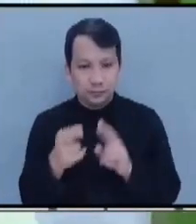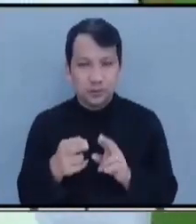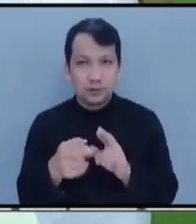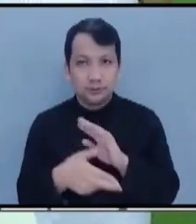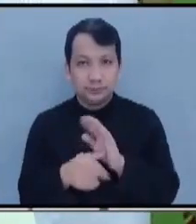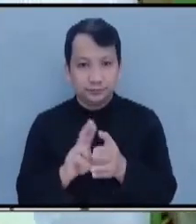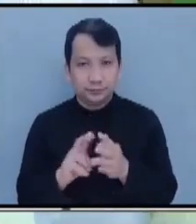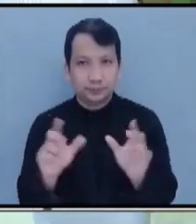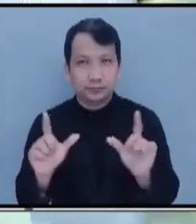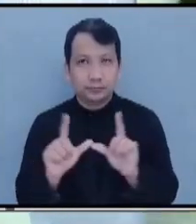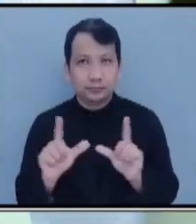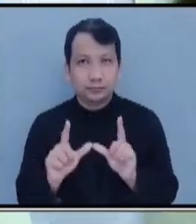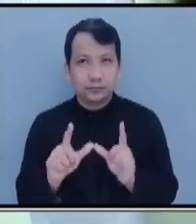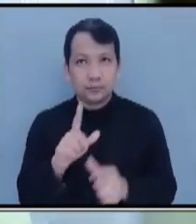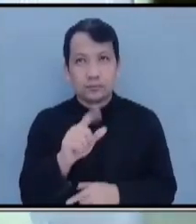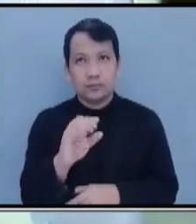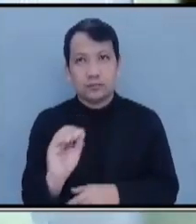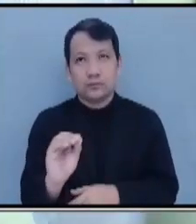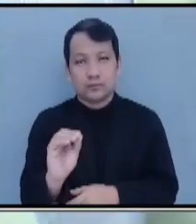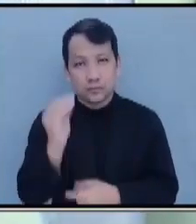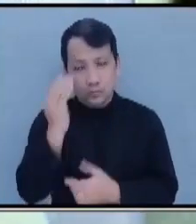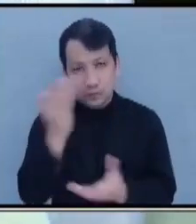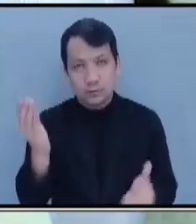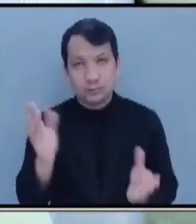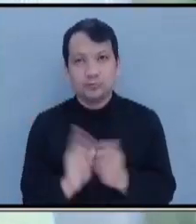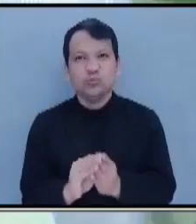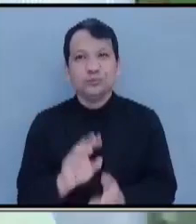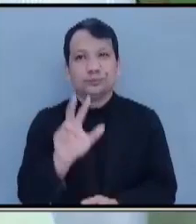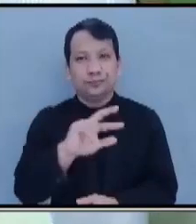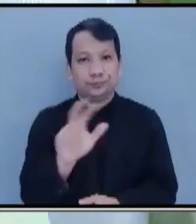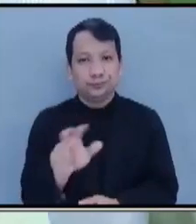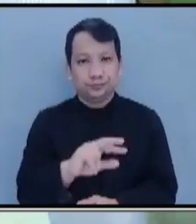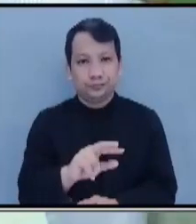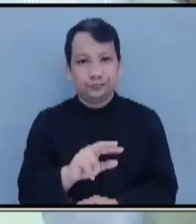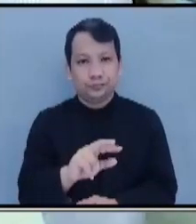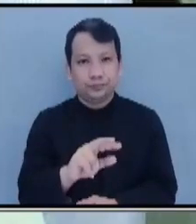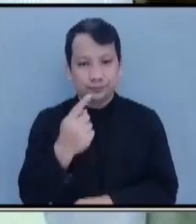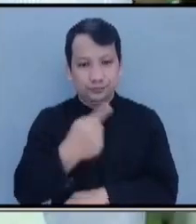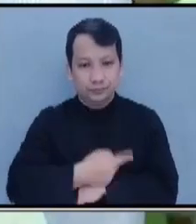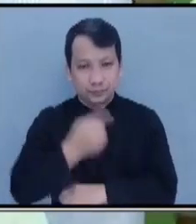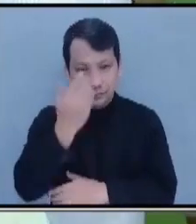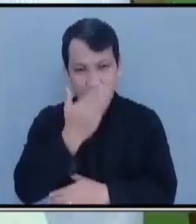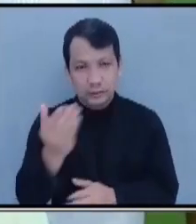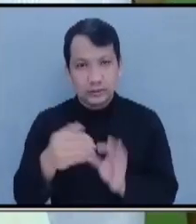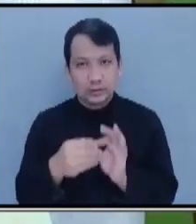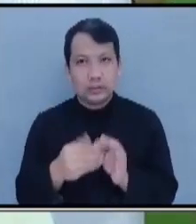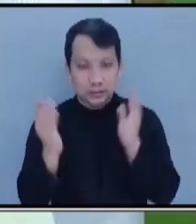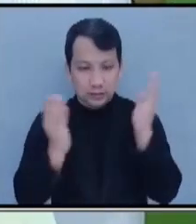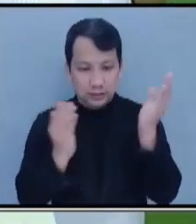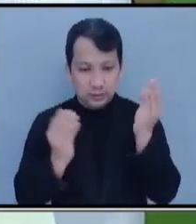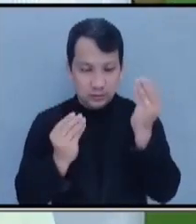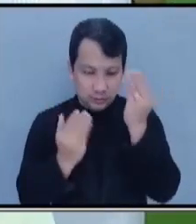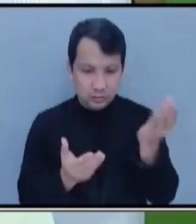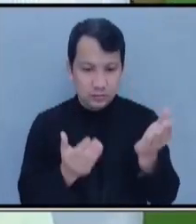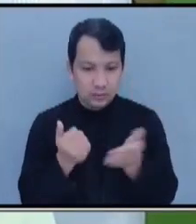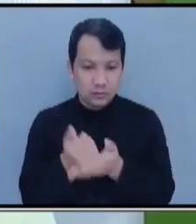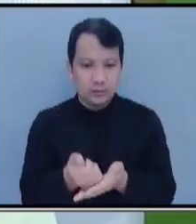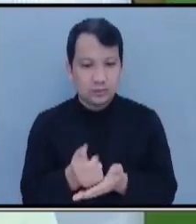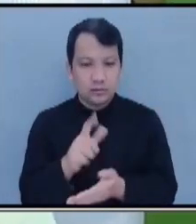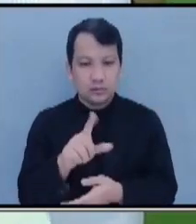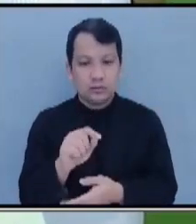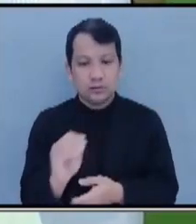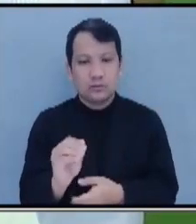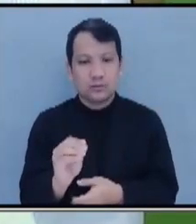Kung titingnan po natin, meron pong 33 deaths a day. So with these services po na binibigay ngayon ng LTO, malamang po